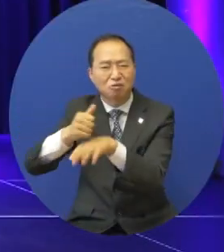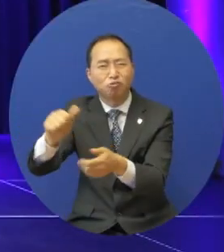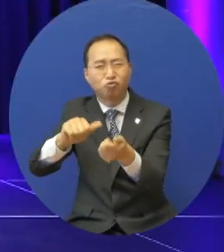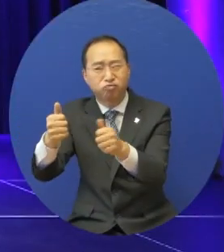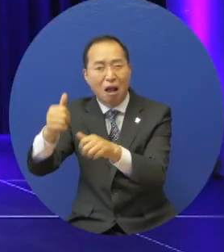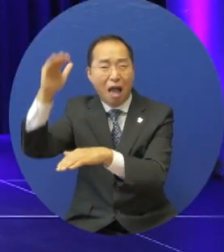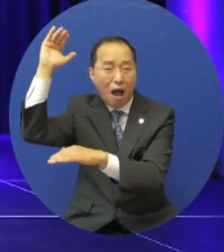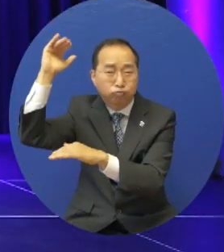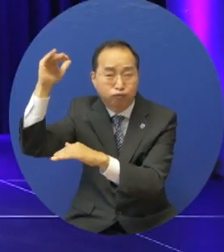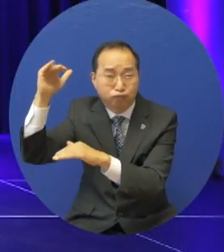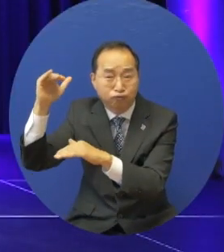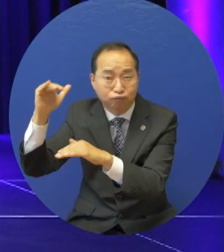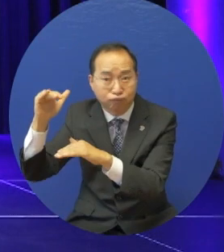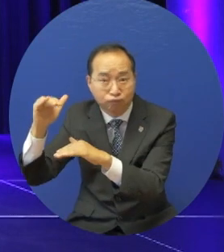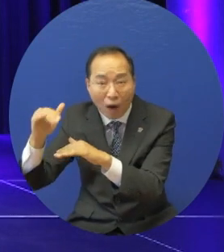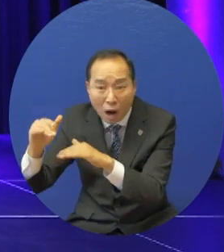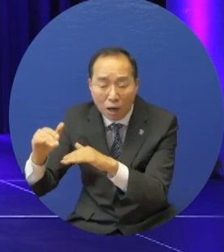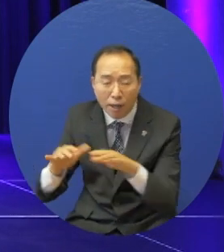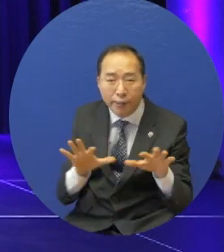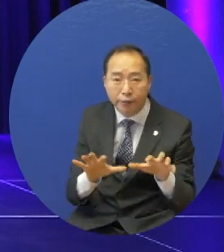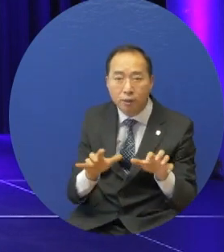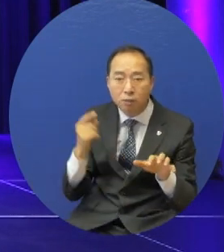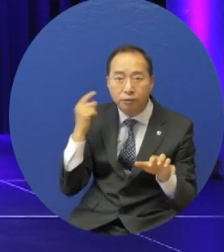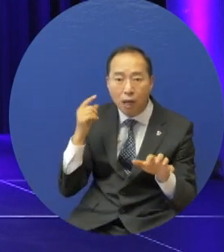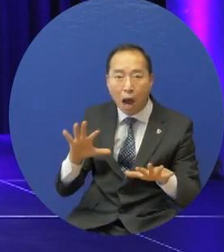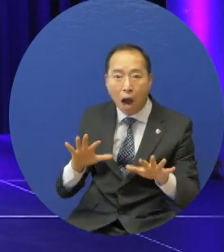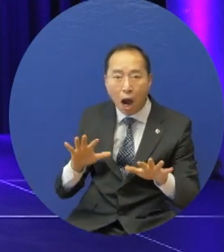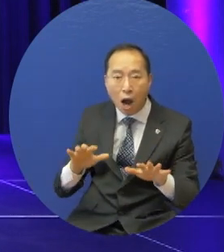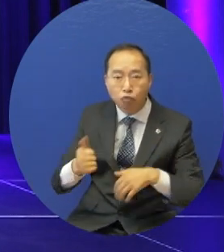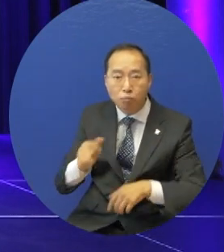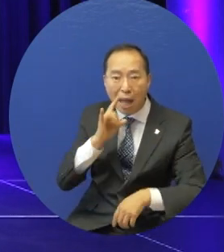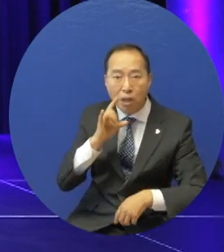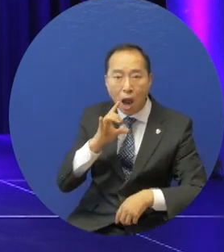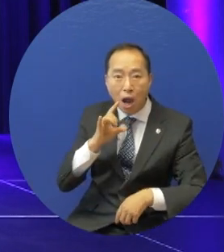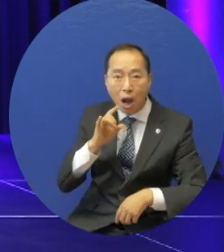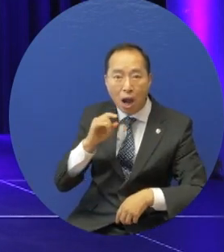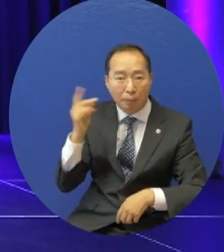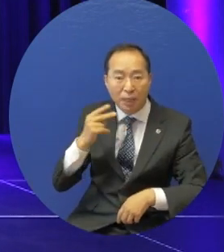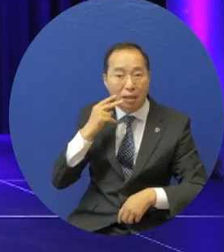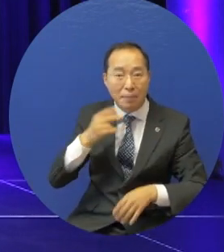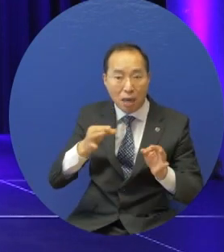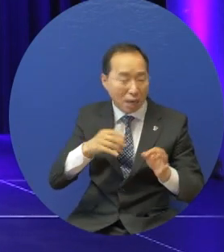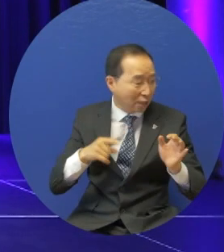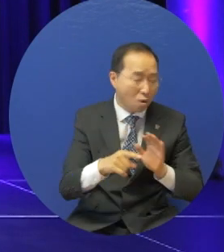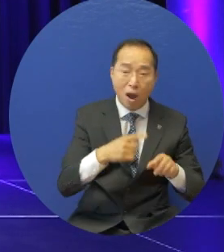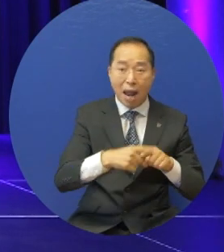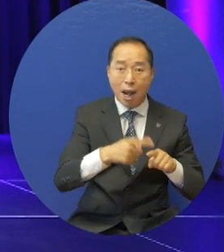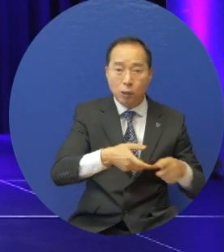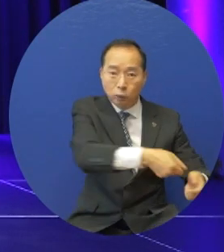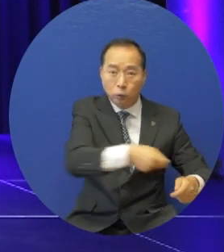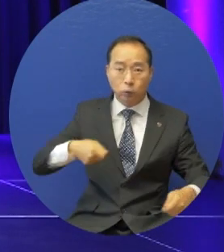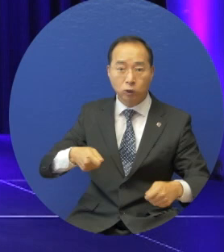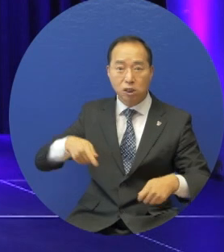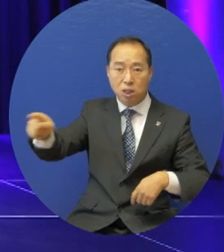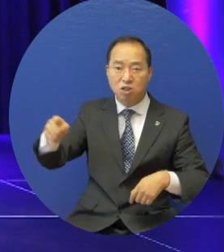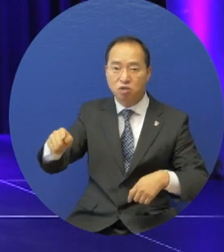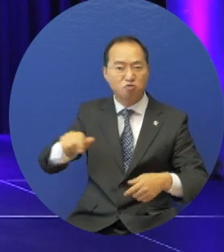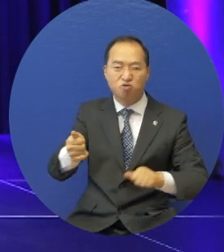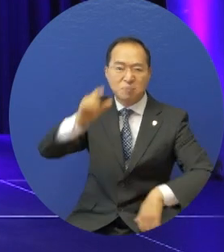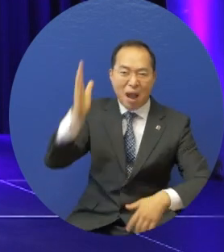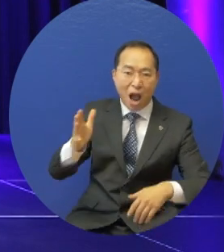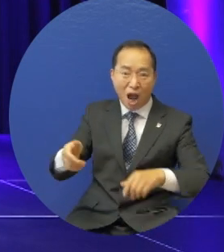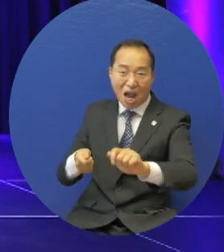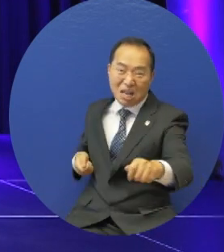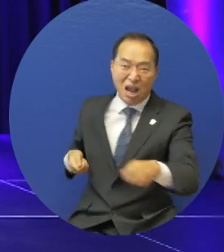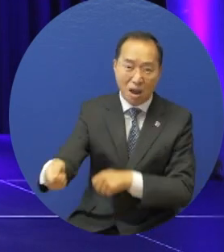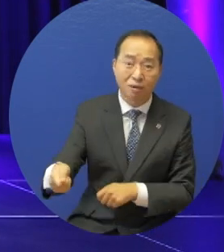거예요. 그러니까 이분이 이거 소설을 듣고 있던 분이 갑자기 담배가게에 들어가서 칼을 가지고 와서